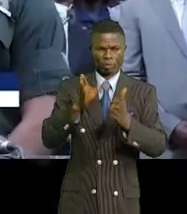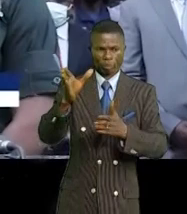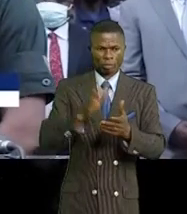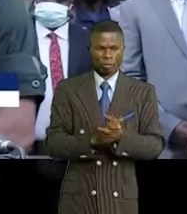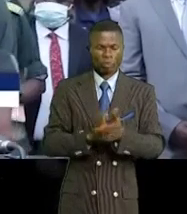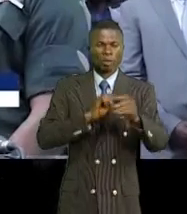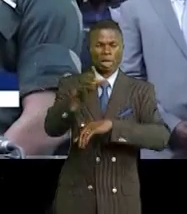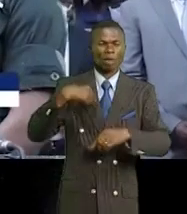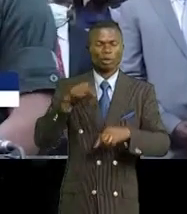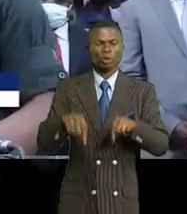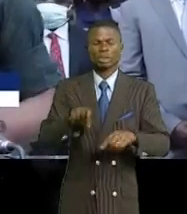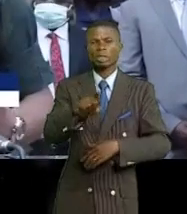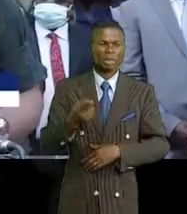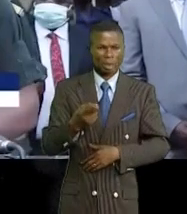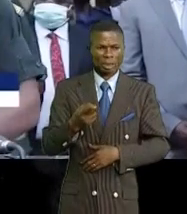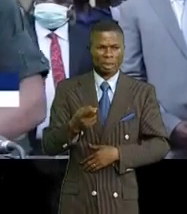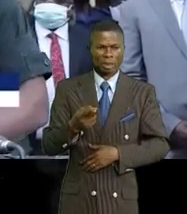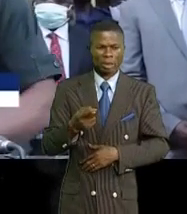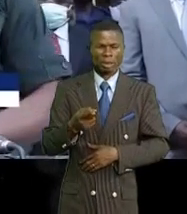nous envoie ici, ensemble,